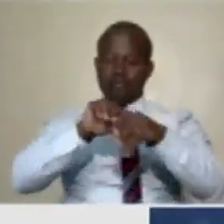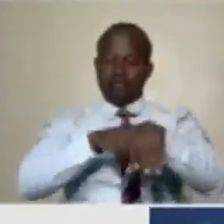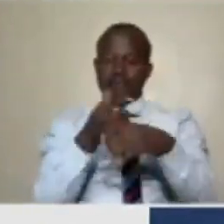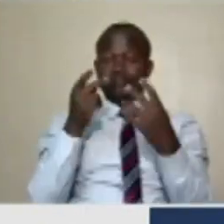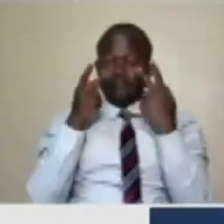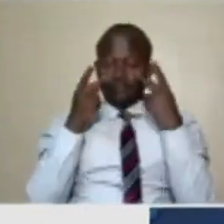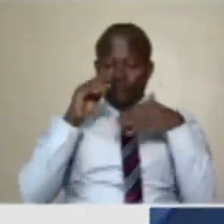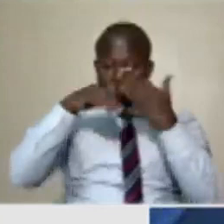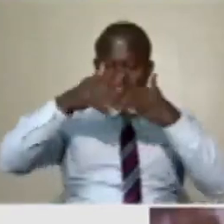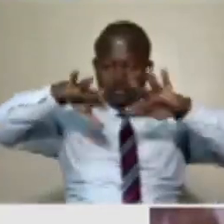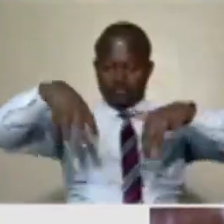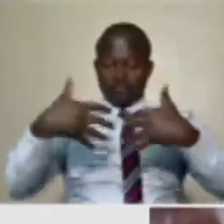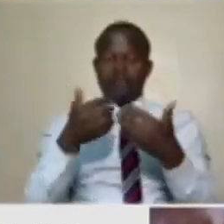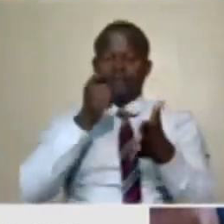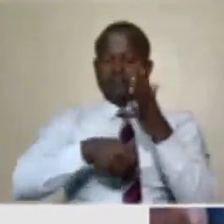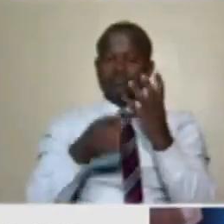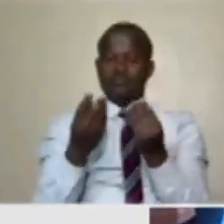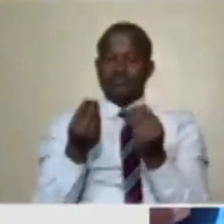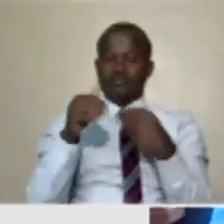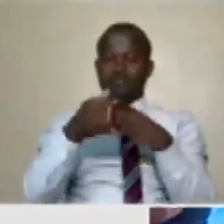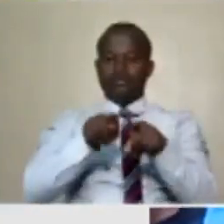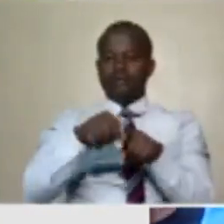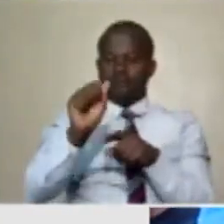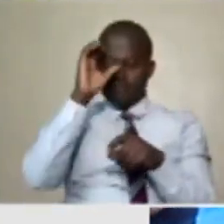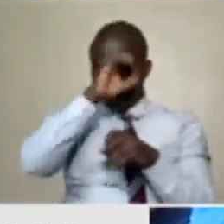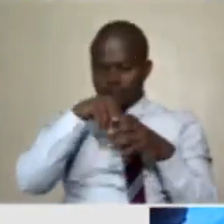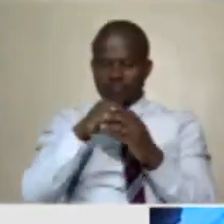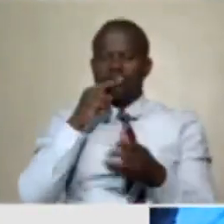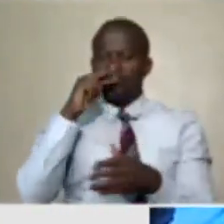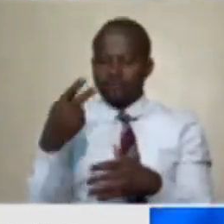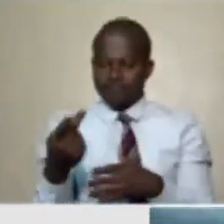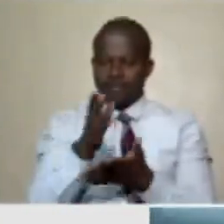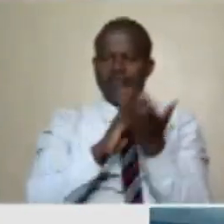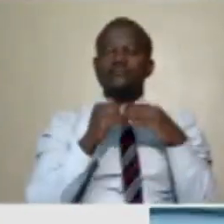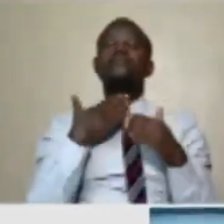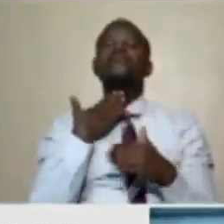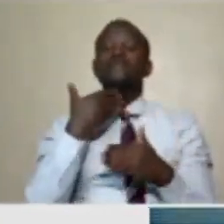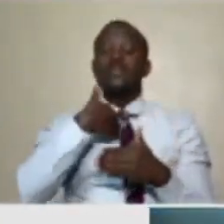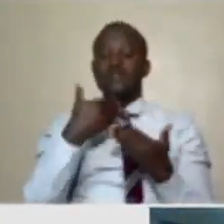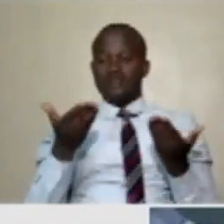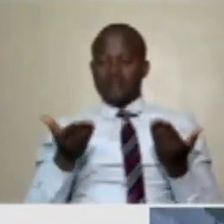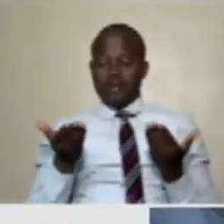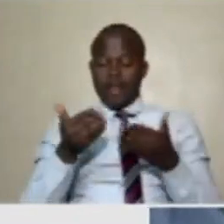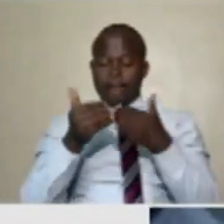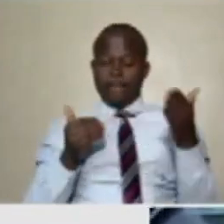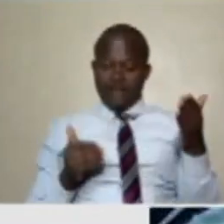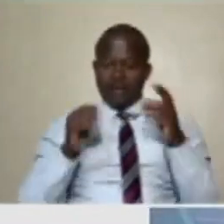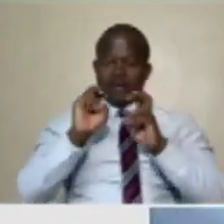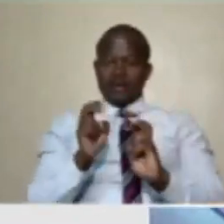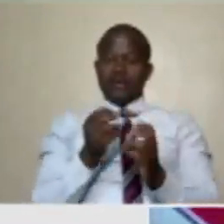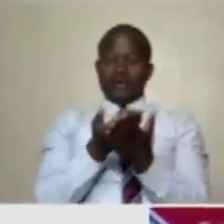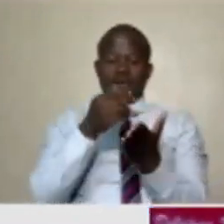harimo kurebwa uburyo imisoro yakoroshywa. Iki kibazo nacyo cyashakirwa igisubizo. Bimwe mu byifuzo bafite nuko mbere yuko bishyura umusoro